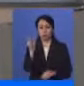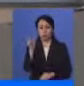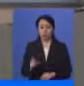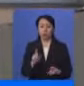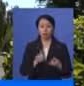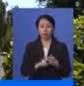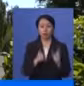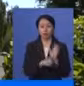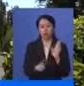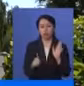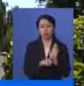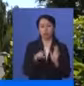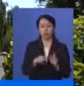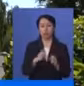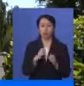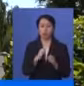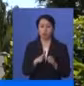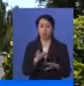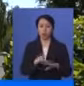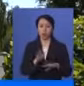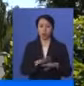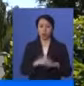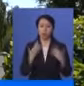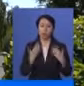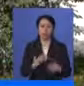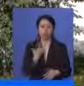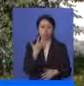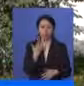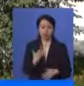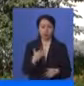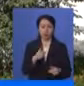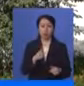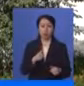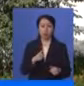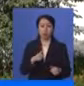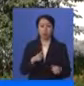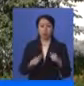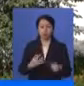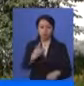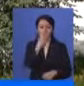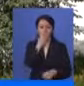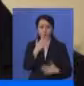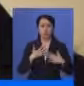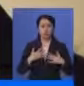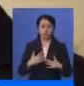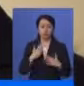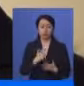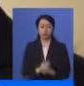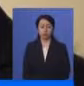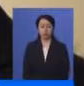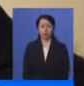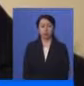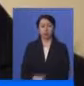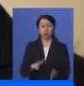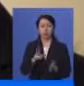инфекционных 66. Из них 14 в тяжелом состоянии, пятеро подключены к аппаратам искусственной вентиляции легких. Количество вызовов